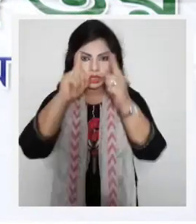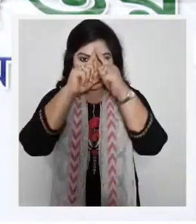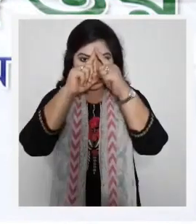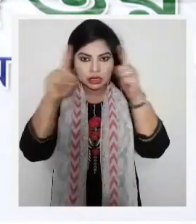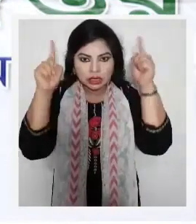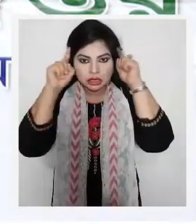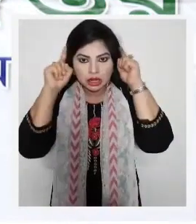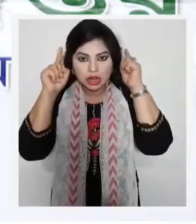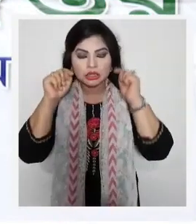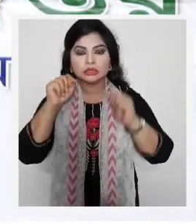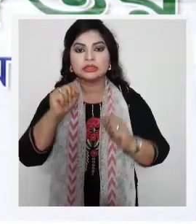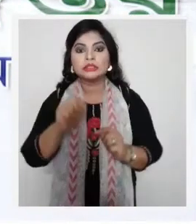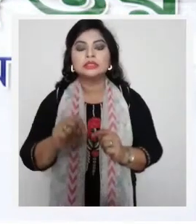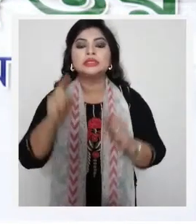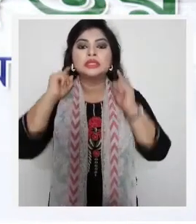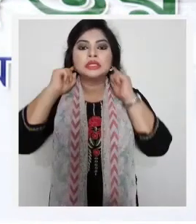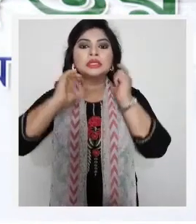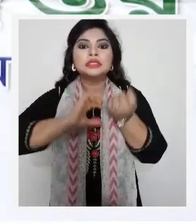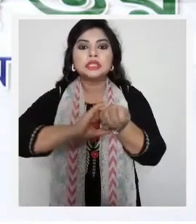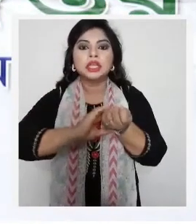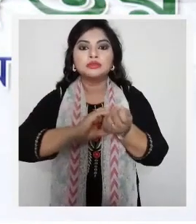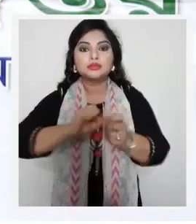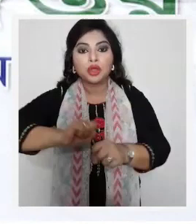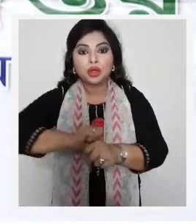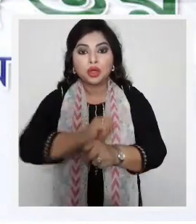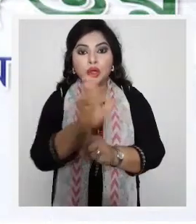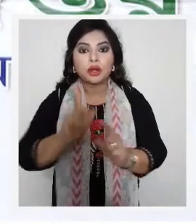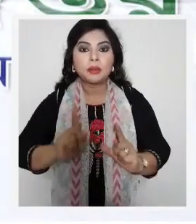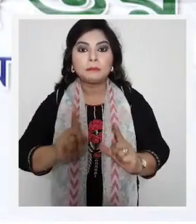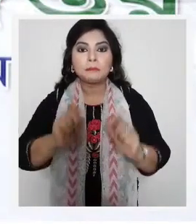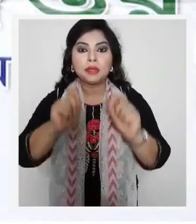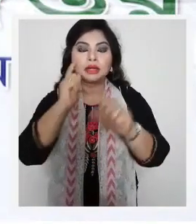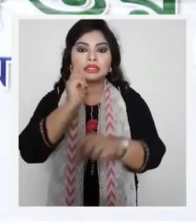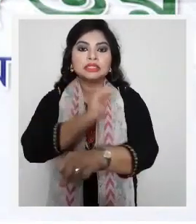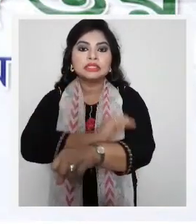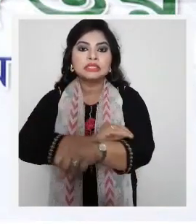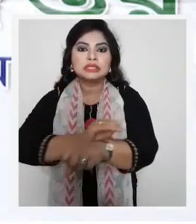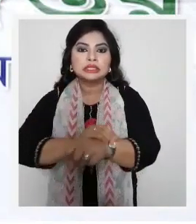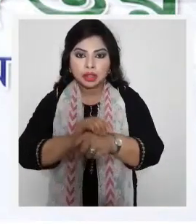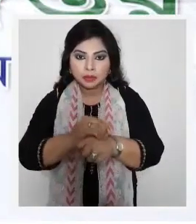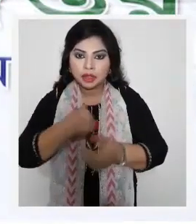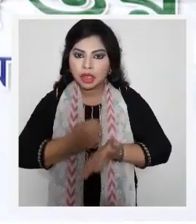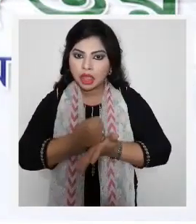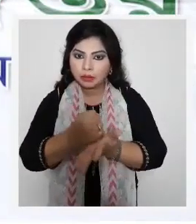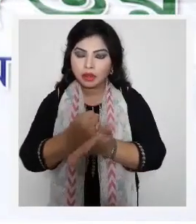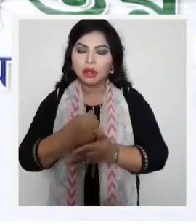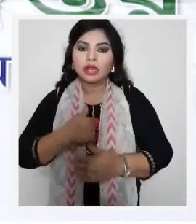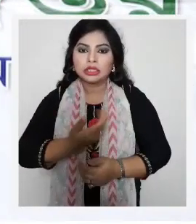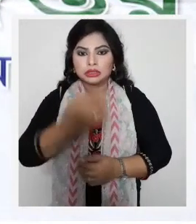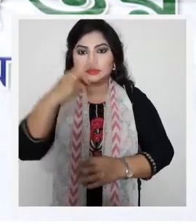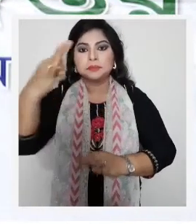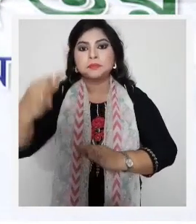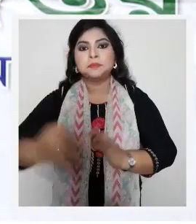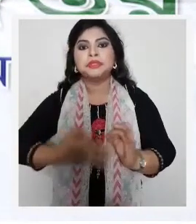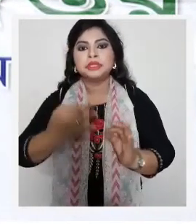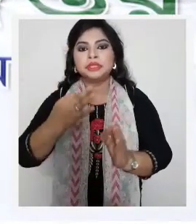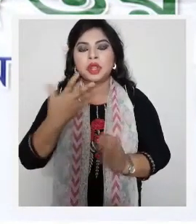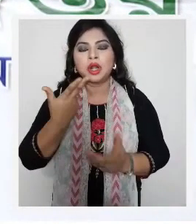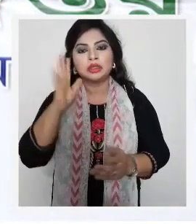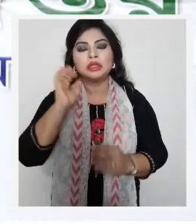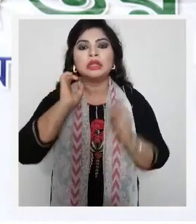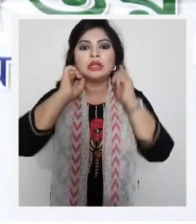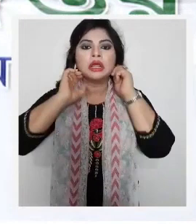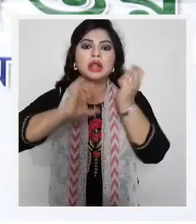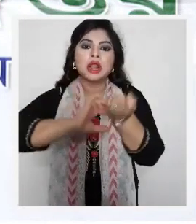31 জ্যৈষ্ঠ 1427। দুঃখ ভারাক্রান্তভাবে বলছি, প্রতিদিনই চিকিৎসক, নার্স, টেকনোলজিস্ট এবং অন্যান্য স্বাস্থ্যকর্মী